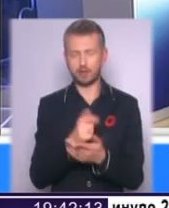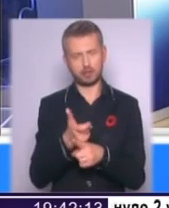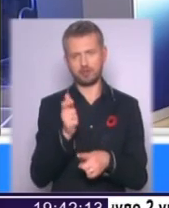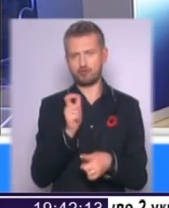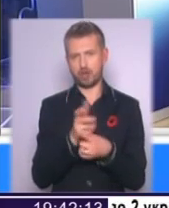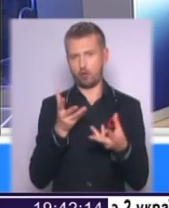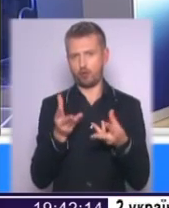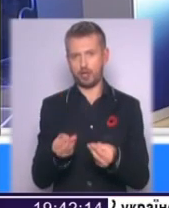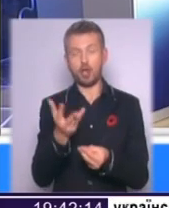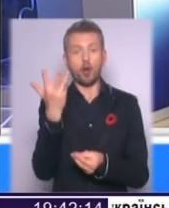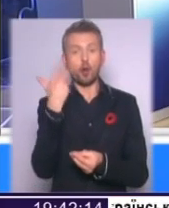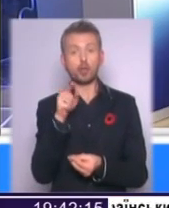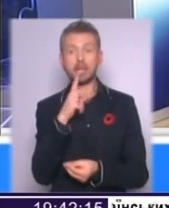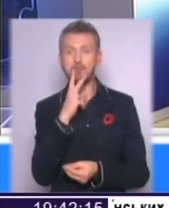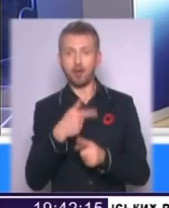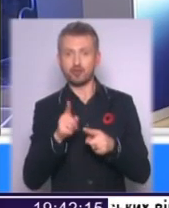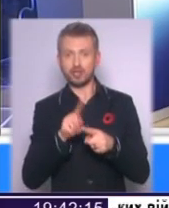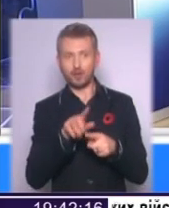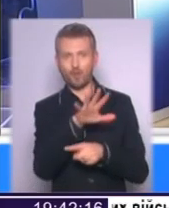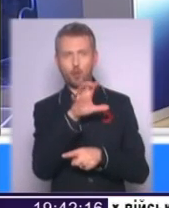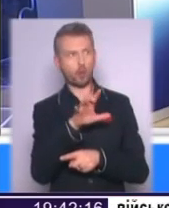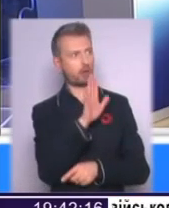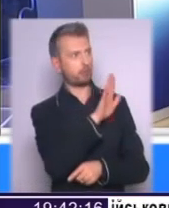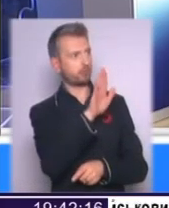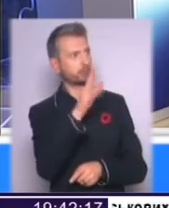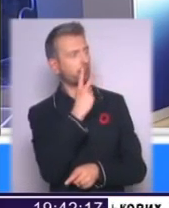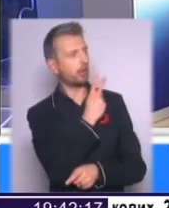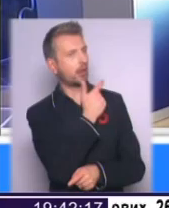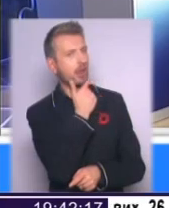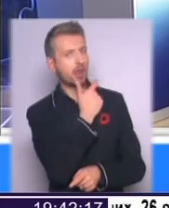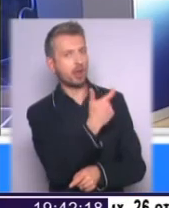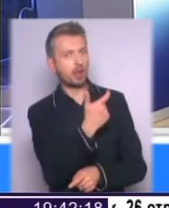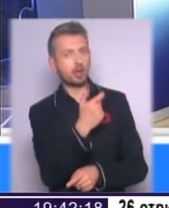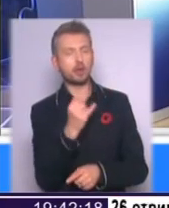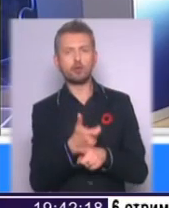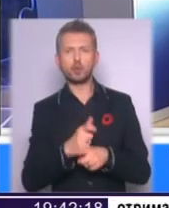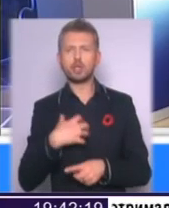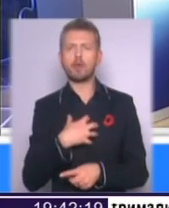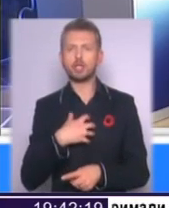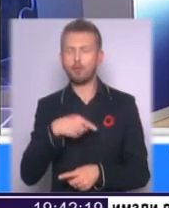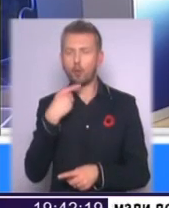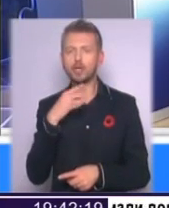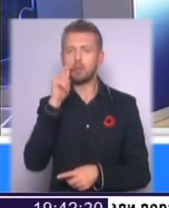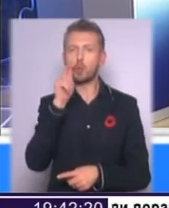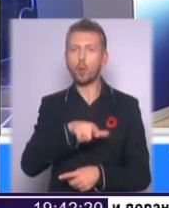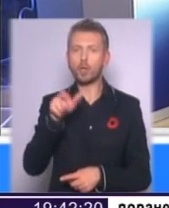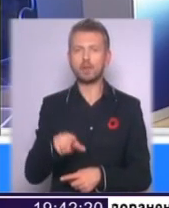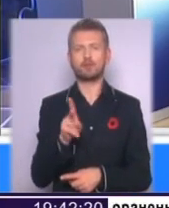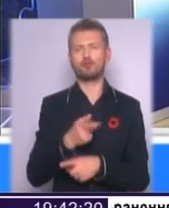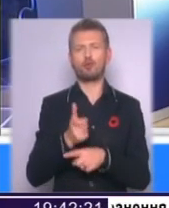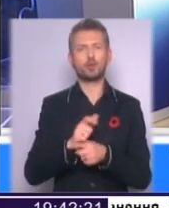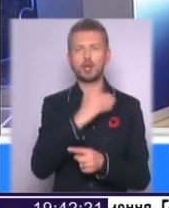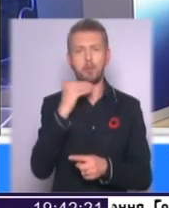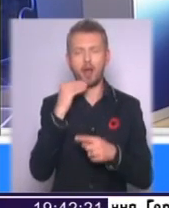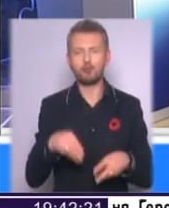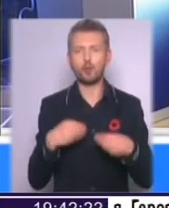ти бачиш ці фотографії і документи, і ще дуже важливо говорити про тих українців, які дуже багато